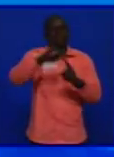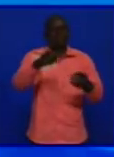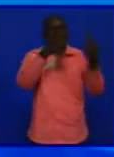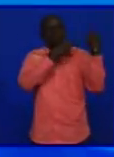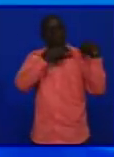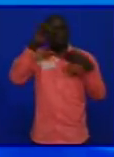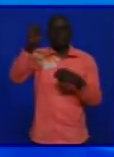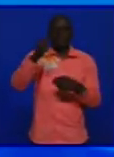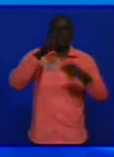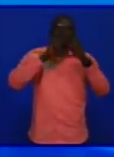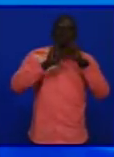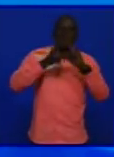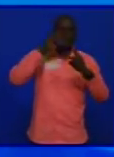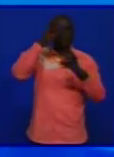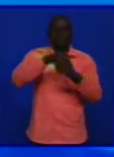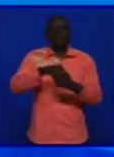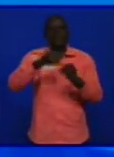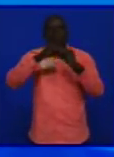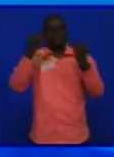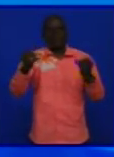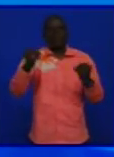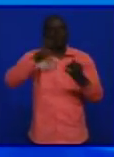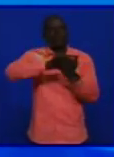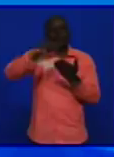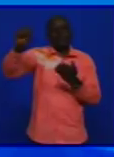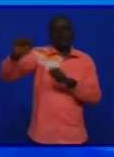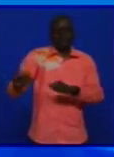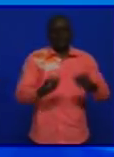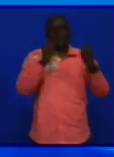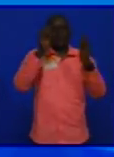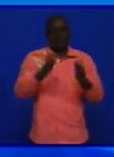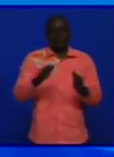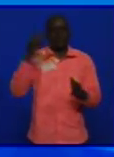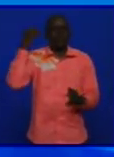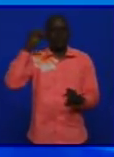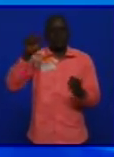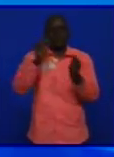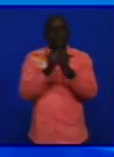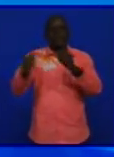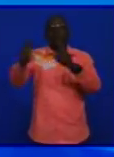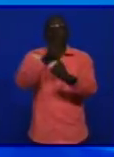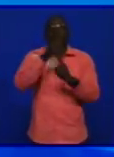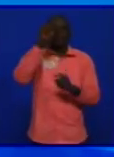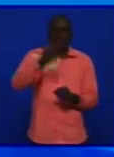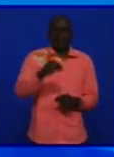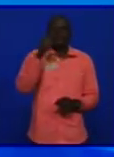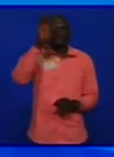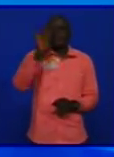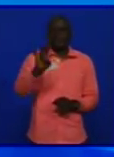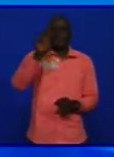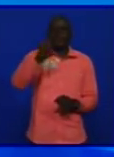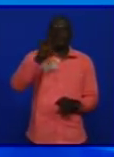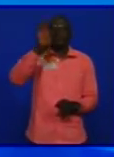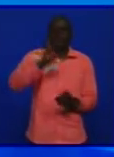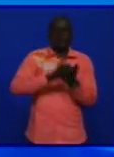parlerons également dans ce journal de la semaine des activités minières d'Afrique de l'Ouest qui se tient du 27 au 29 septembre prochain à